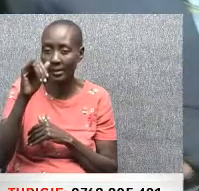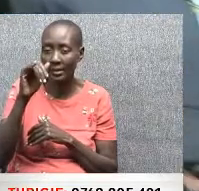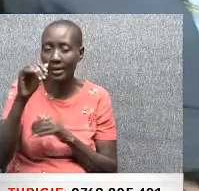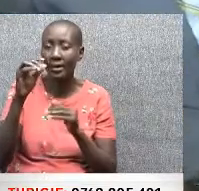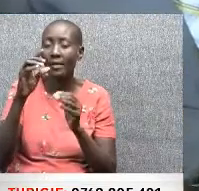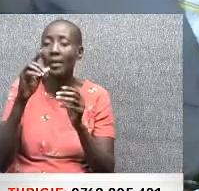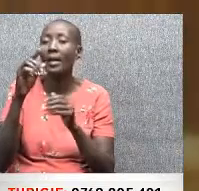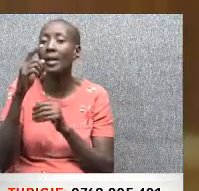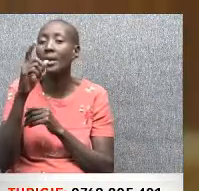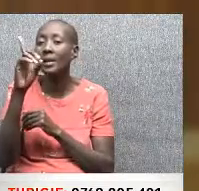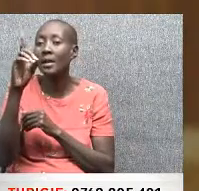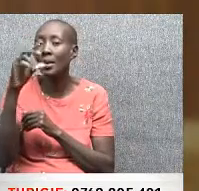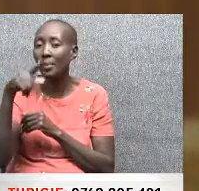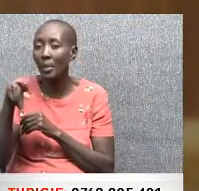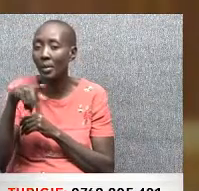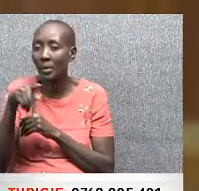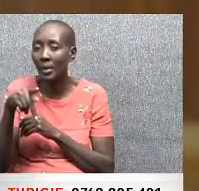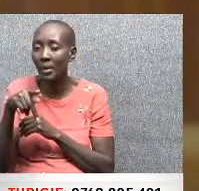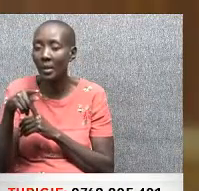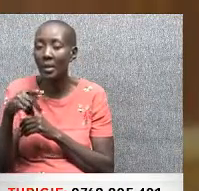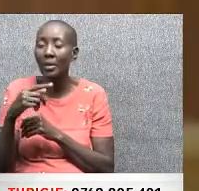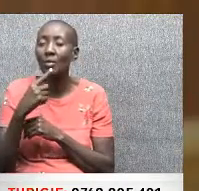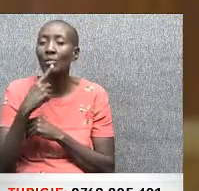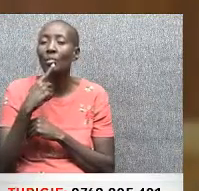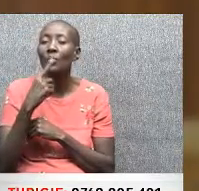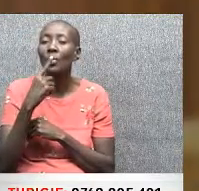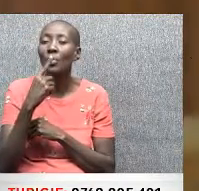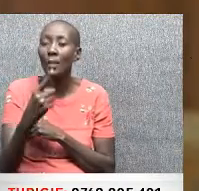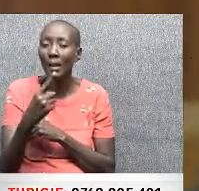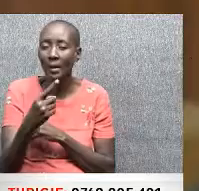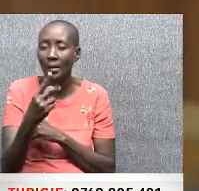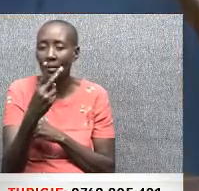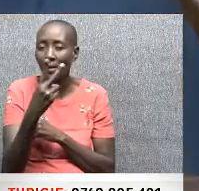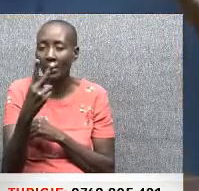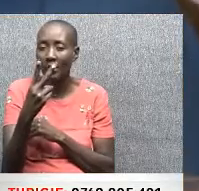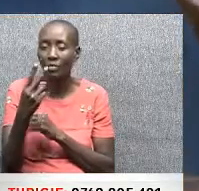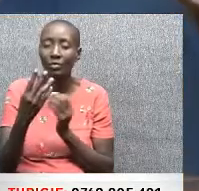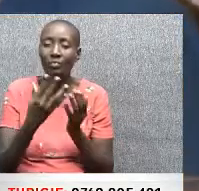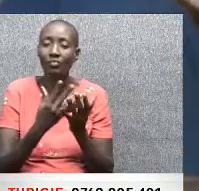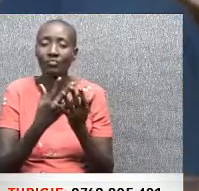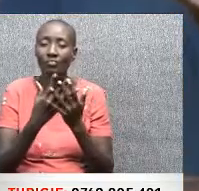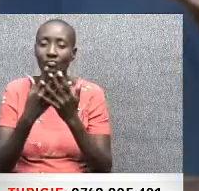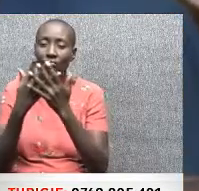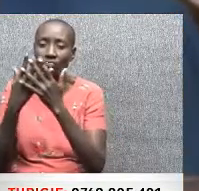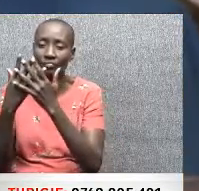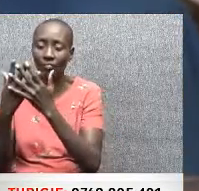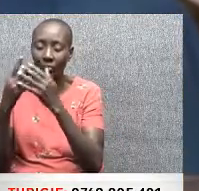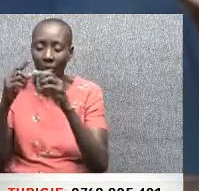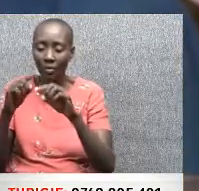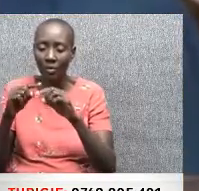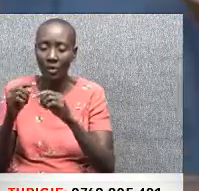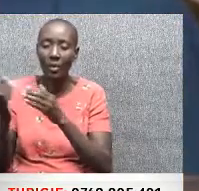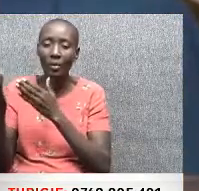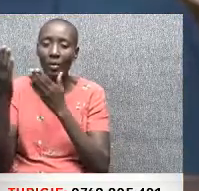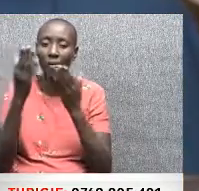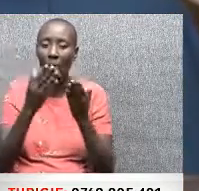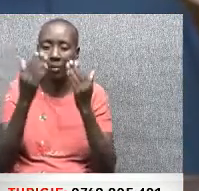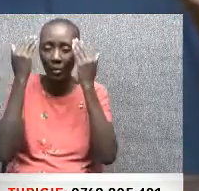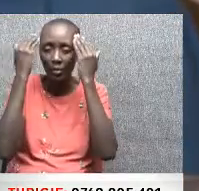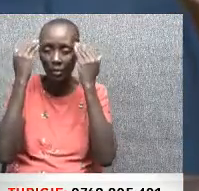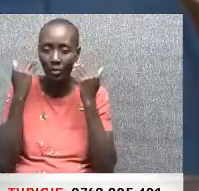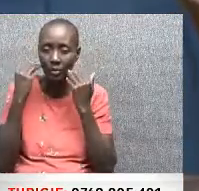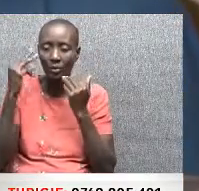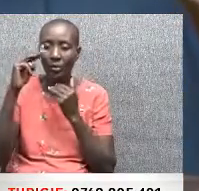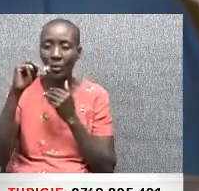siku ya Jumatano kwa madai ya ukwepaji kulipa ushuru, hii leo waliwasilishwa katika mahakama kuu ya Milimani